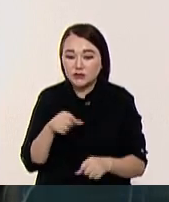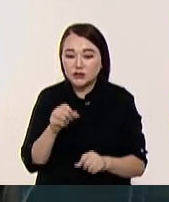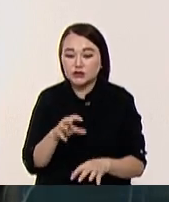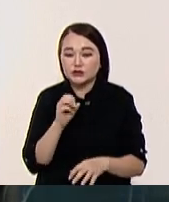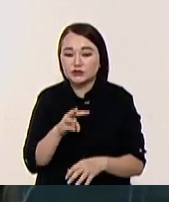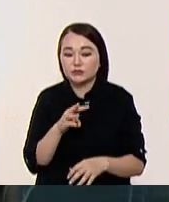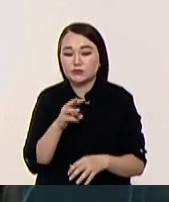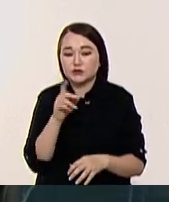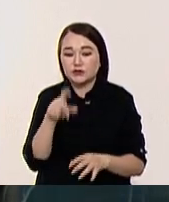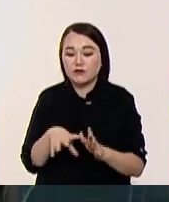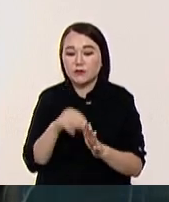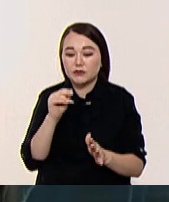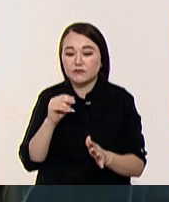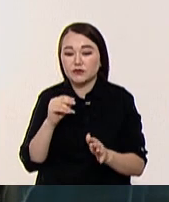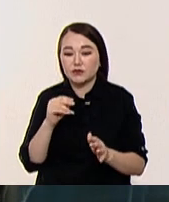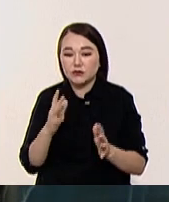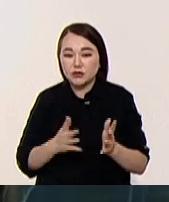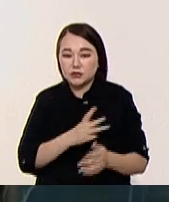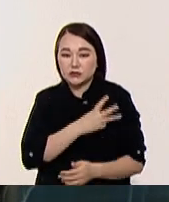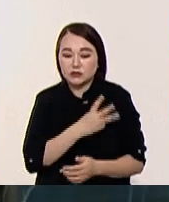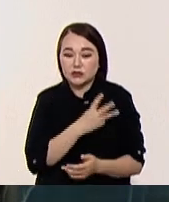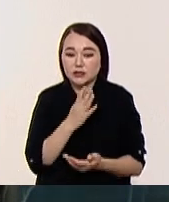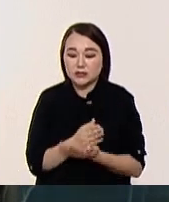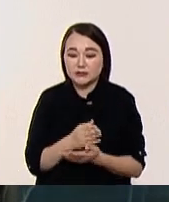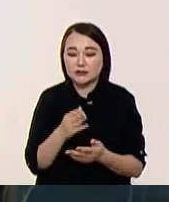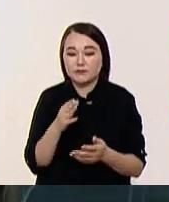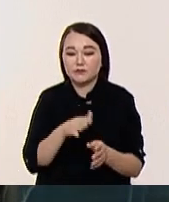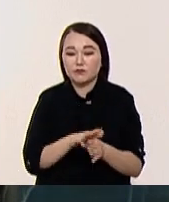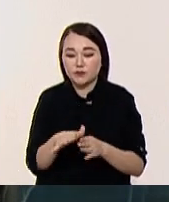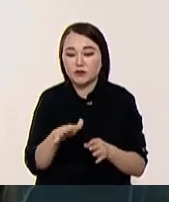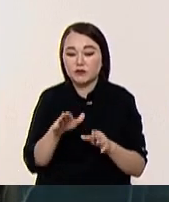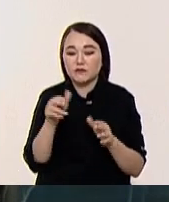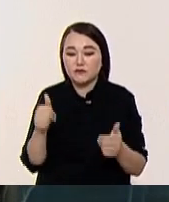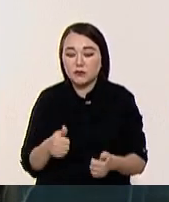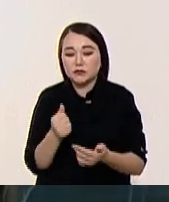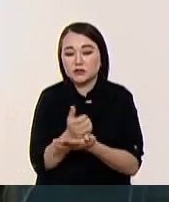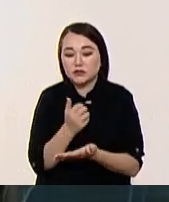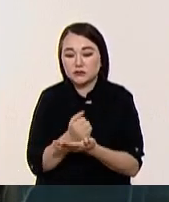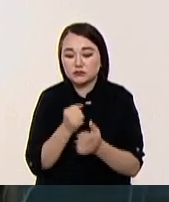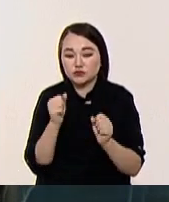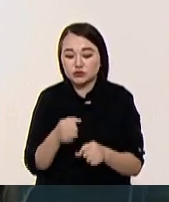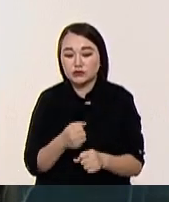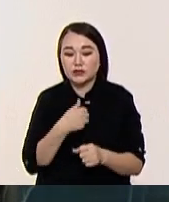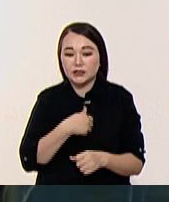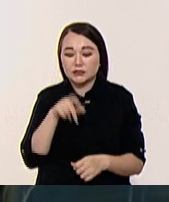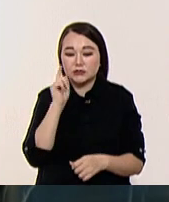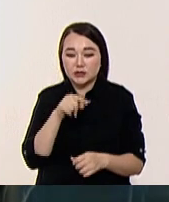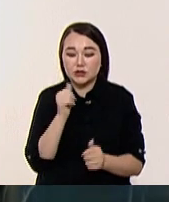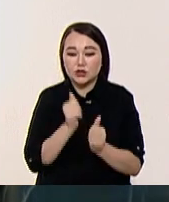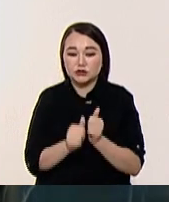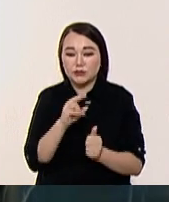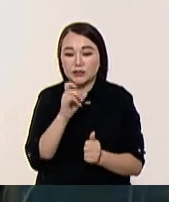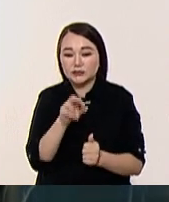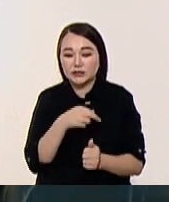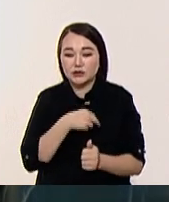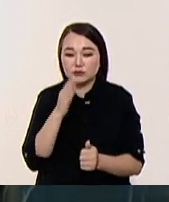мотивирован тот или иной депутат. И это вполне легальная форма заработка, и мы будем знать про каждую партию, чем